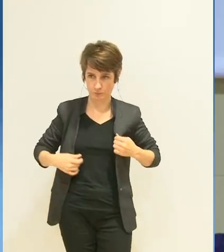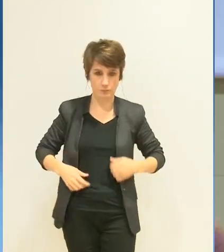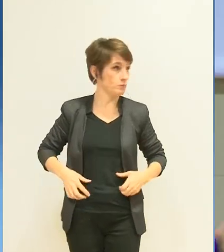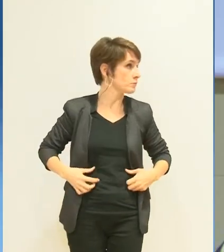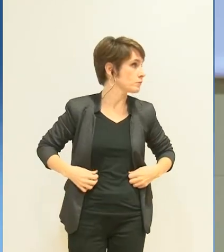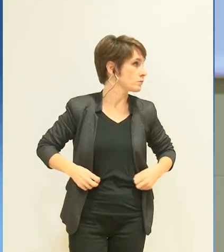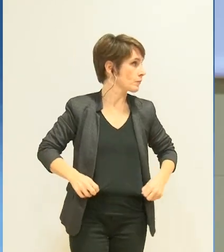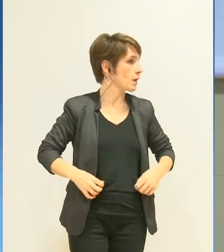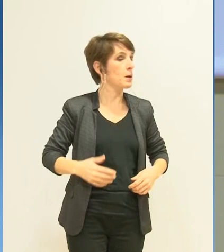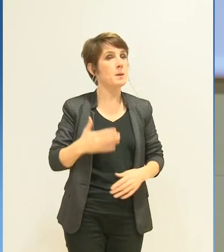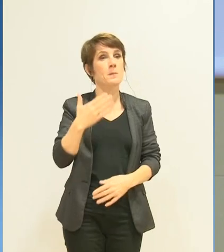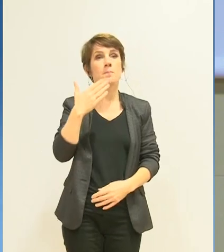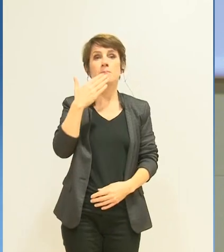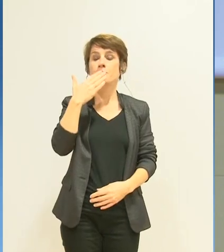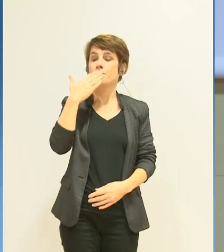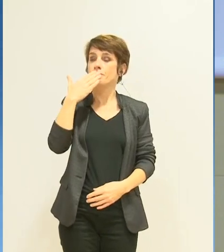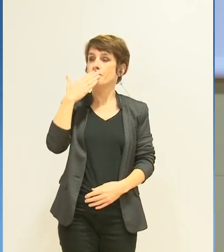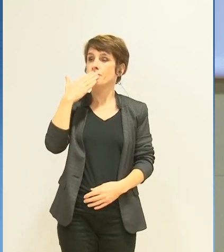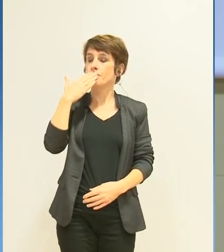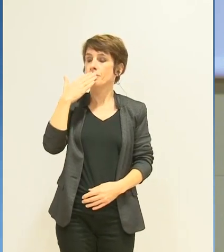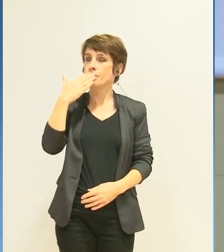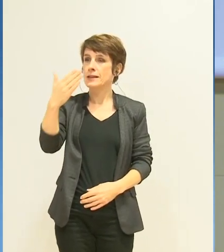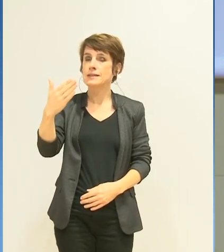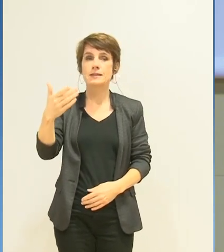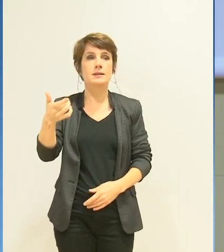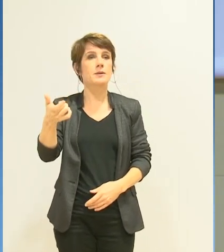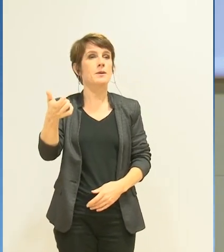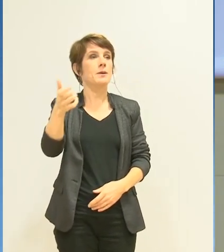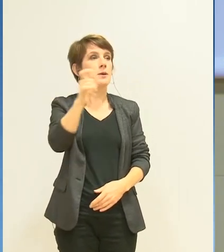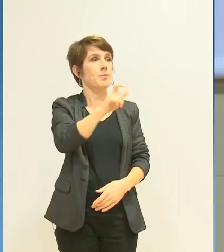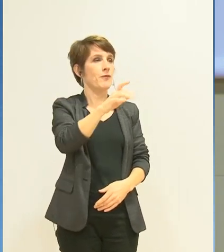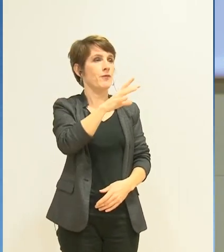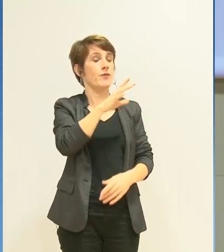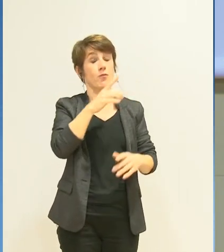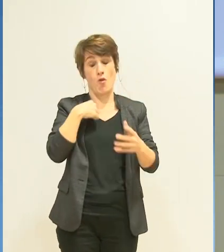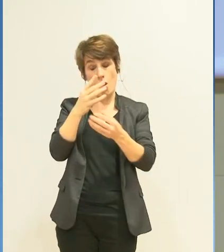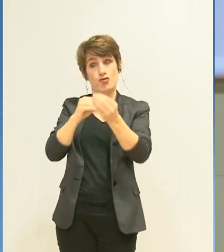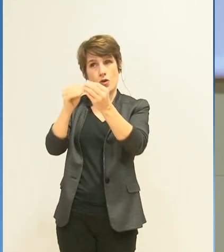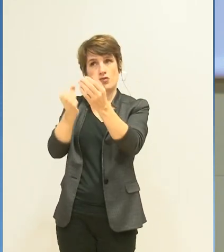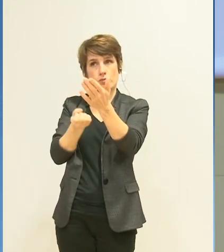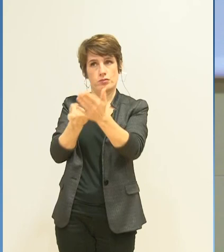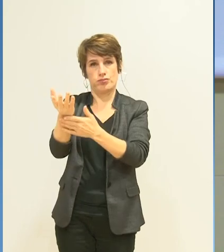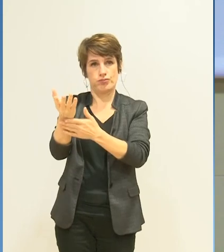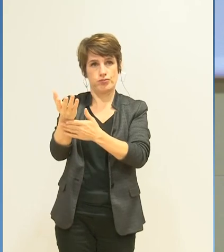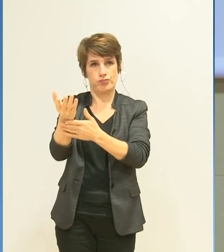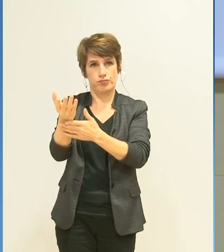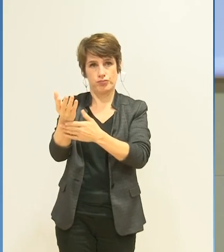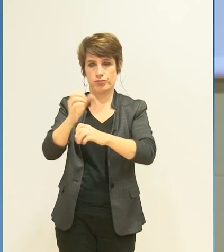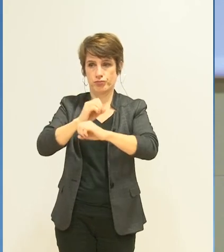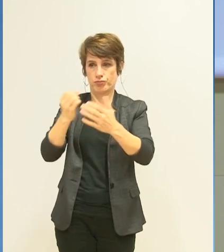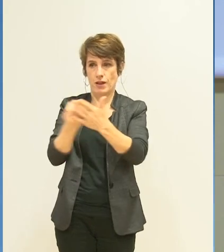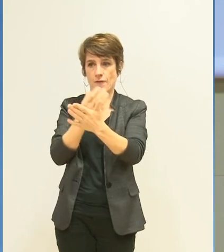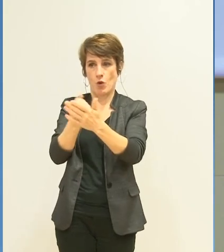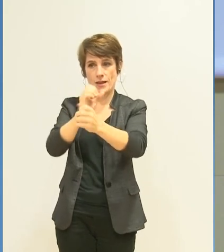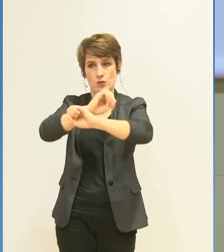merci avant de passer la tête de parole nathalie béranger je précise juste pour la clarté de la formation de tout le